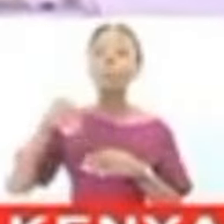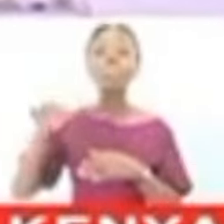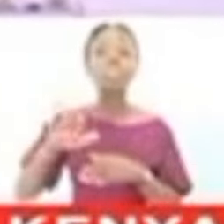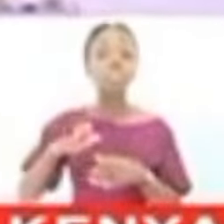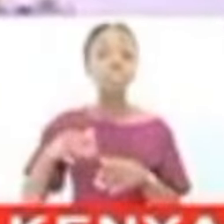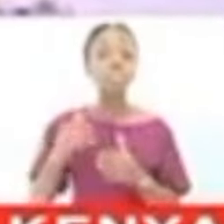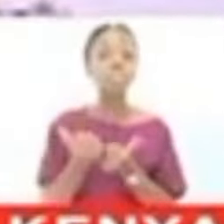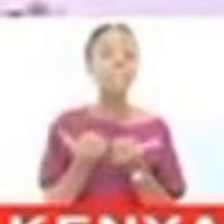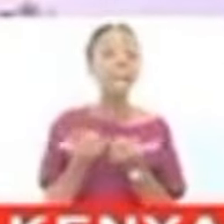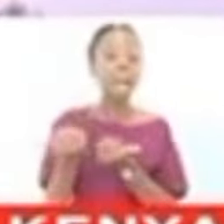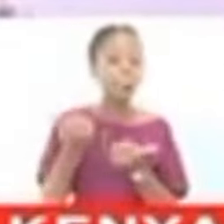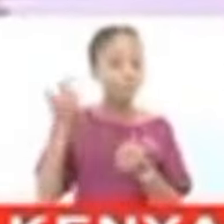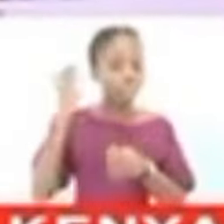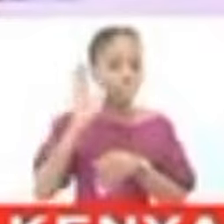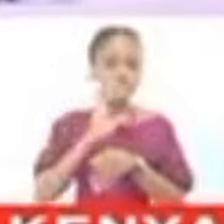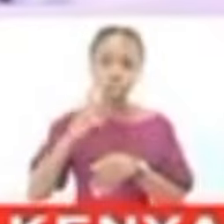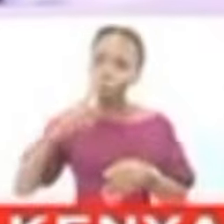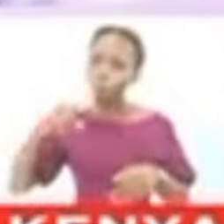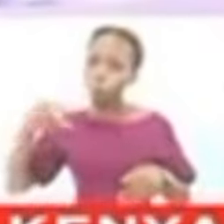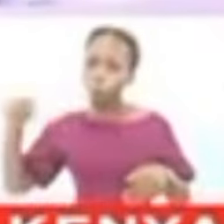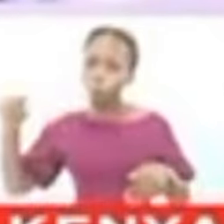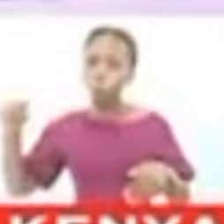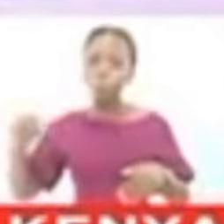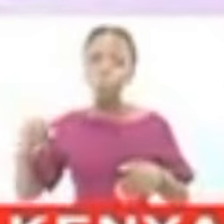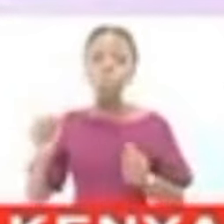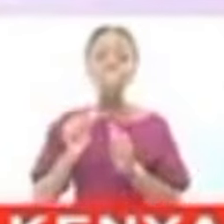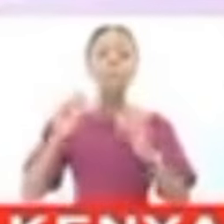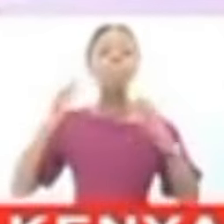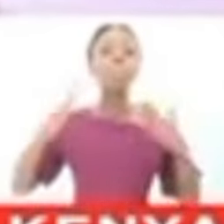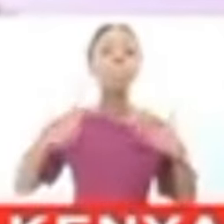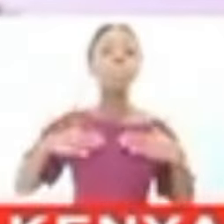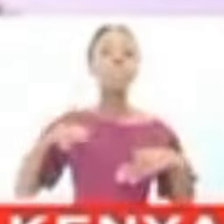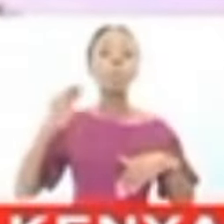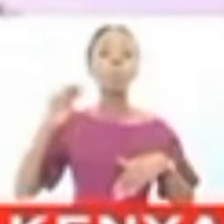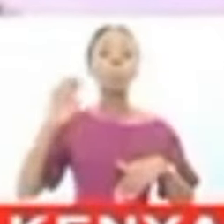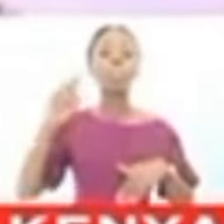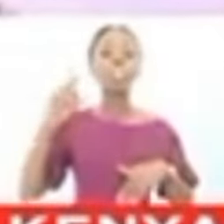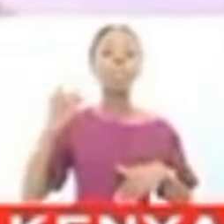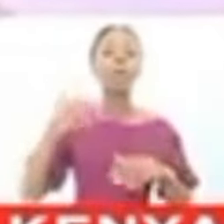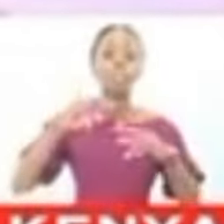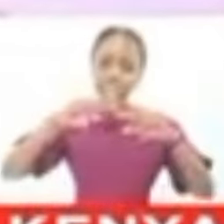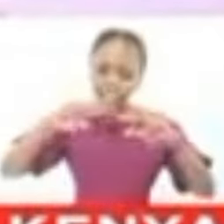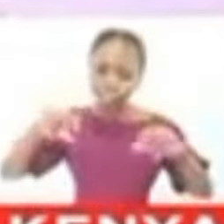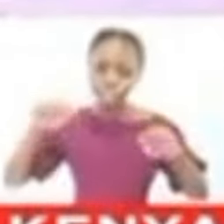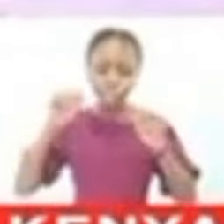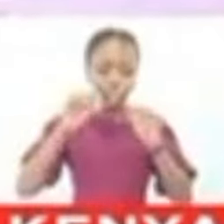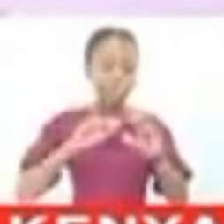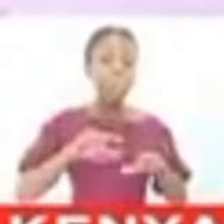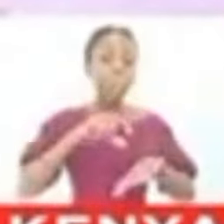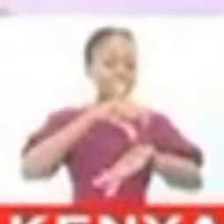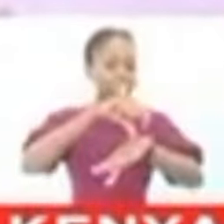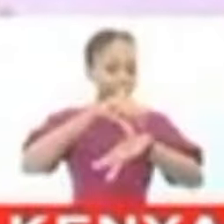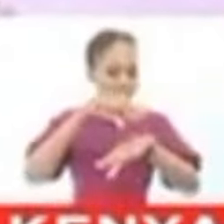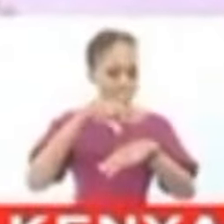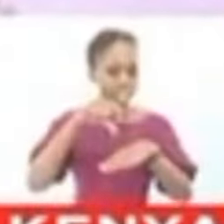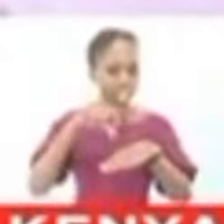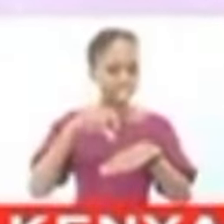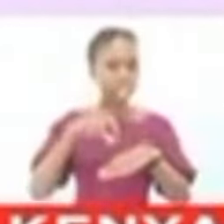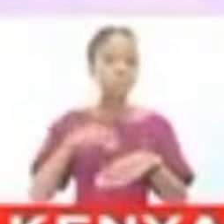toka hapa na gari ya kanisa, nenda na watu wa media mtafute kaburi,